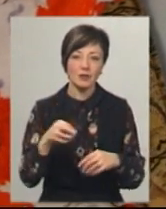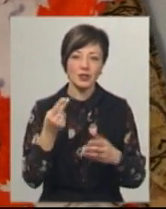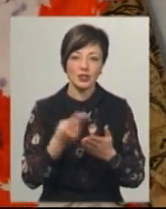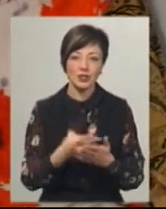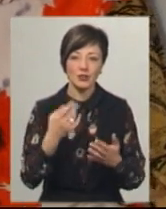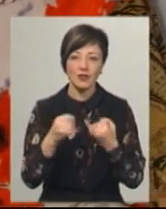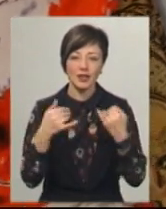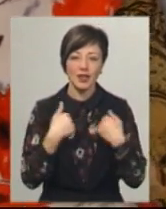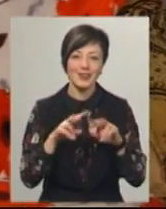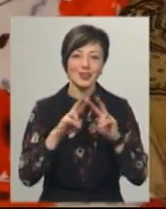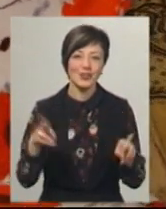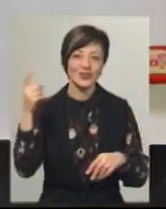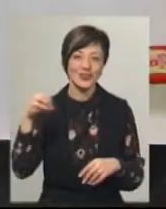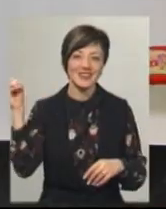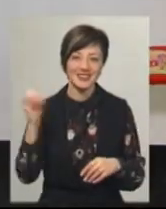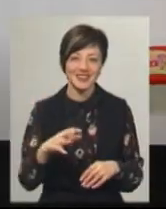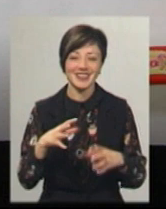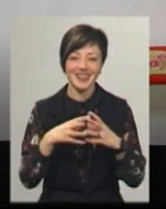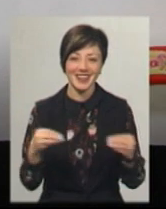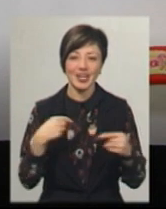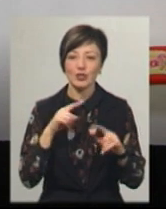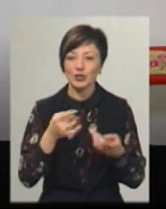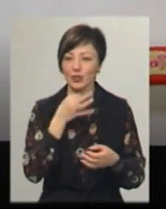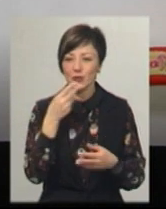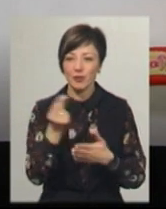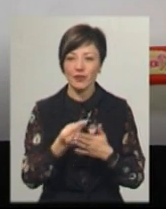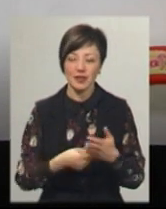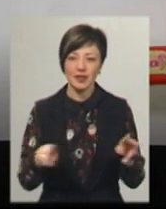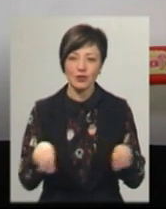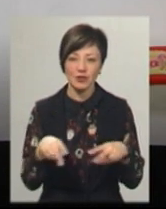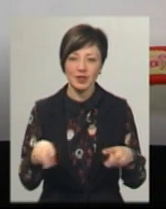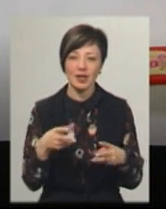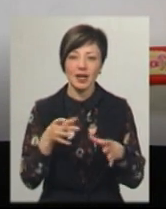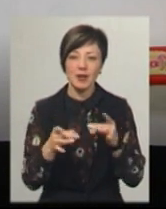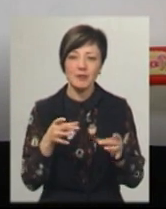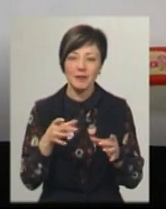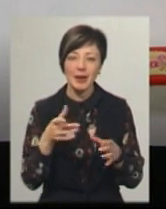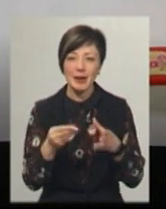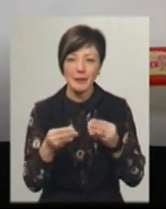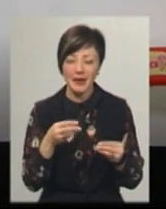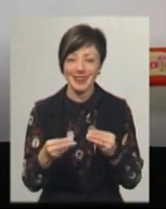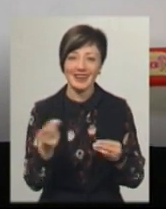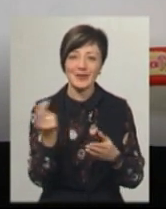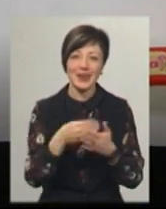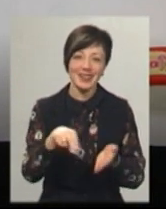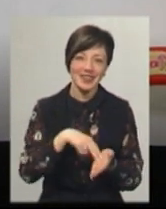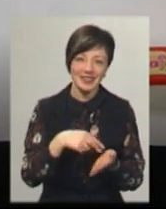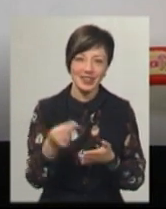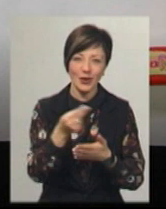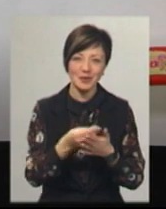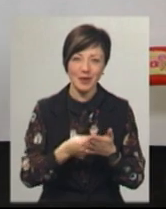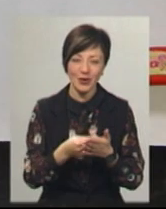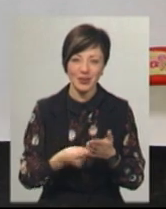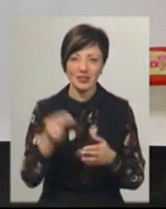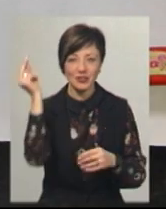жовтея, наче сонцединя. Я дуже люблю малювати, танцювати, ліпити, малювати красками,